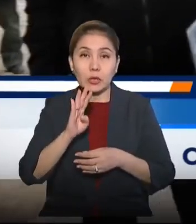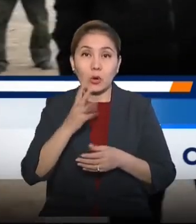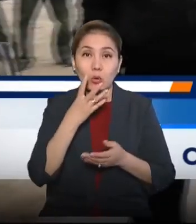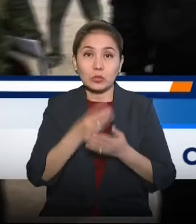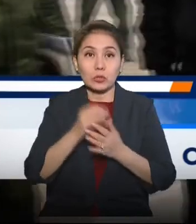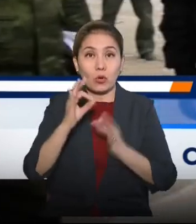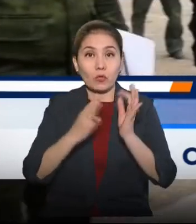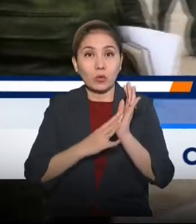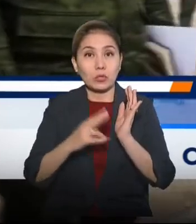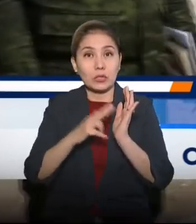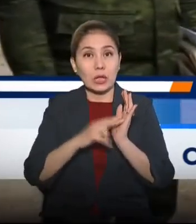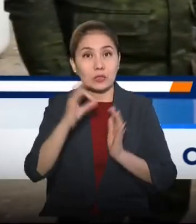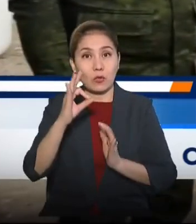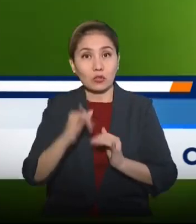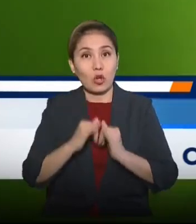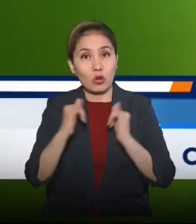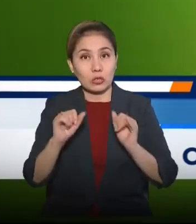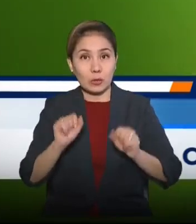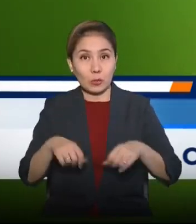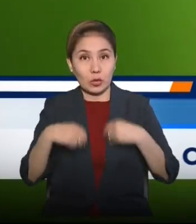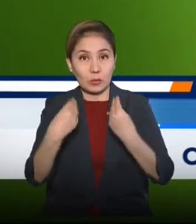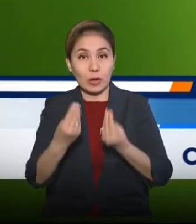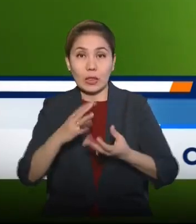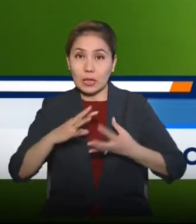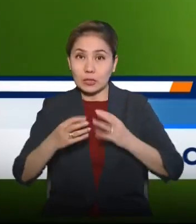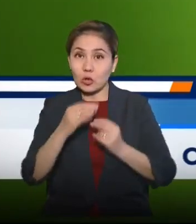koeffitsiyentini 98% gacha oshirishga imkon yaratadi.